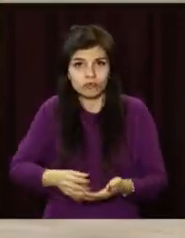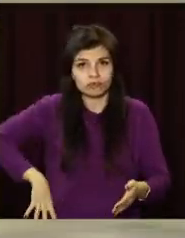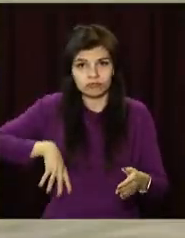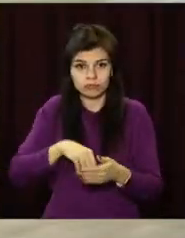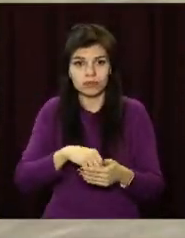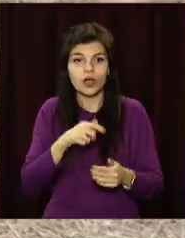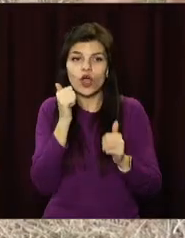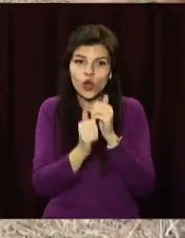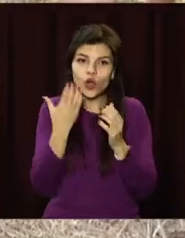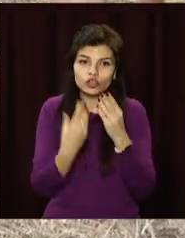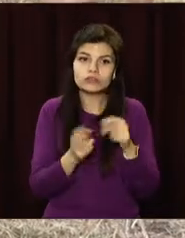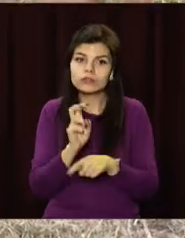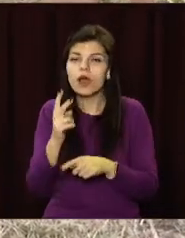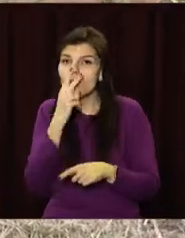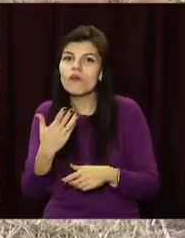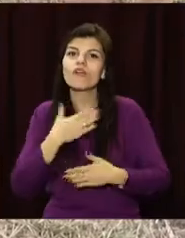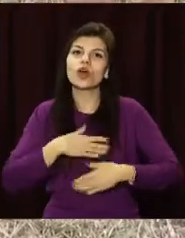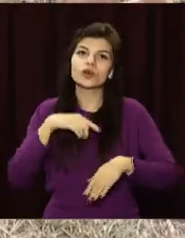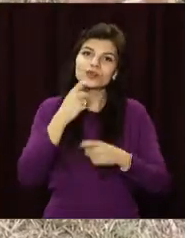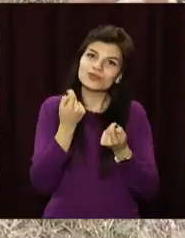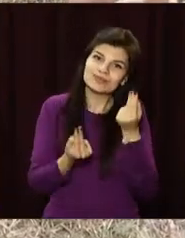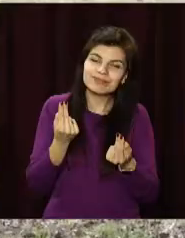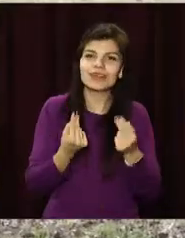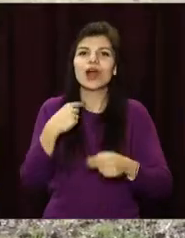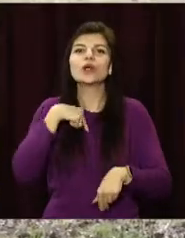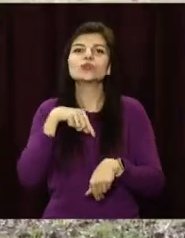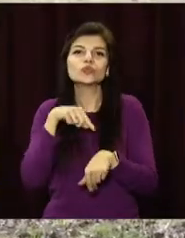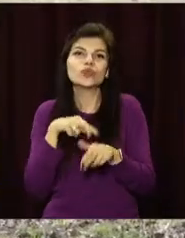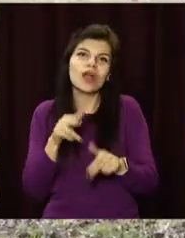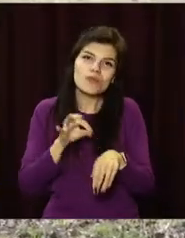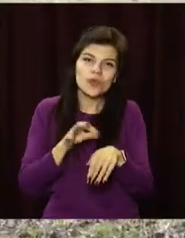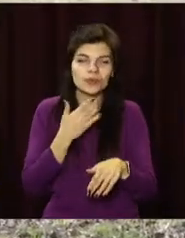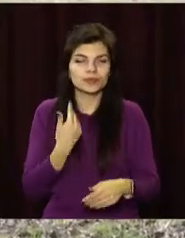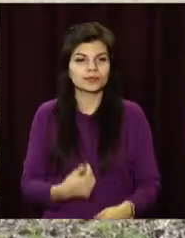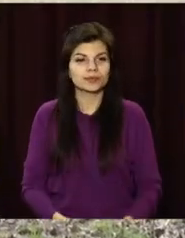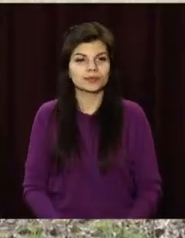навідується, аби перевірити їхній стан та трохи погратися з ними.